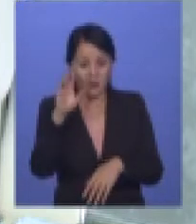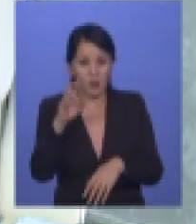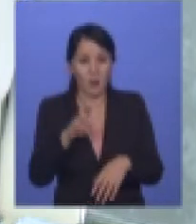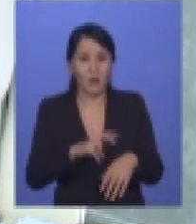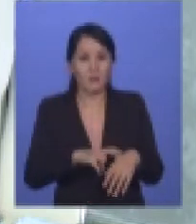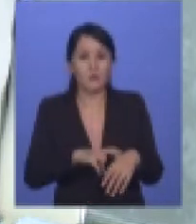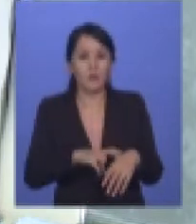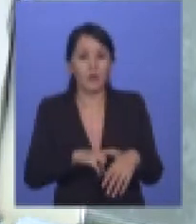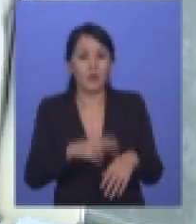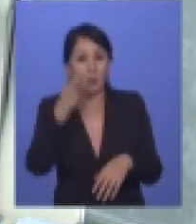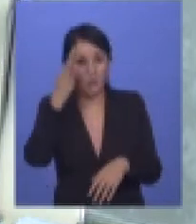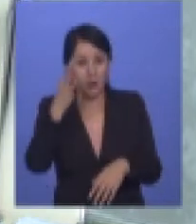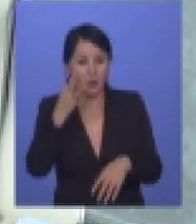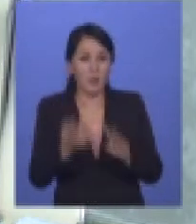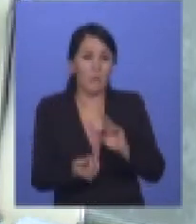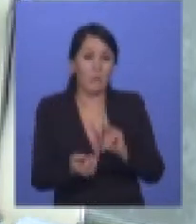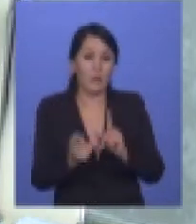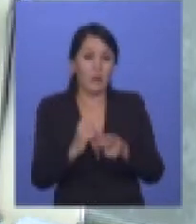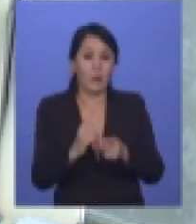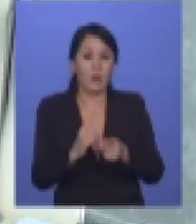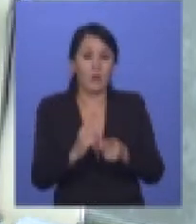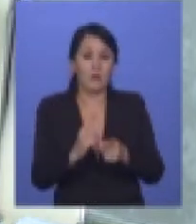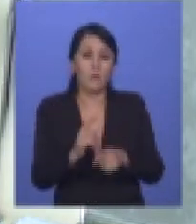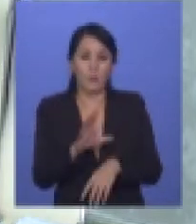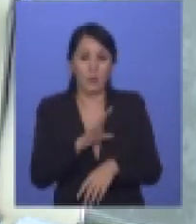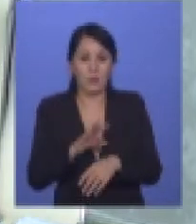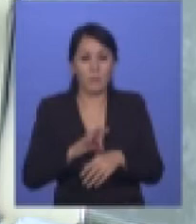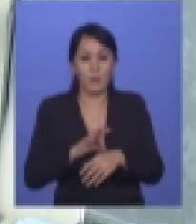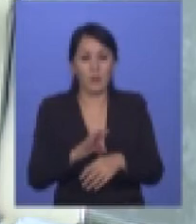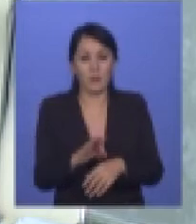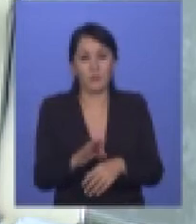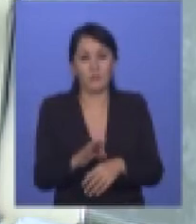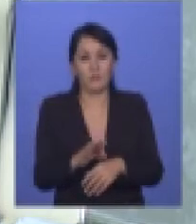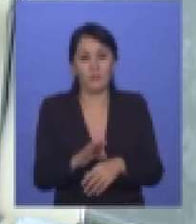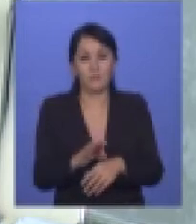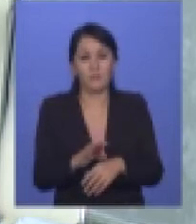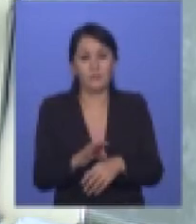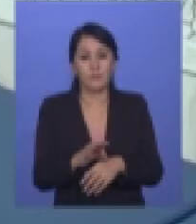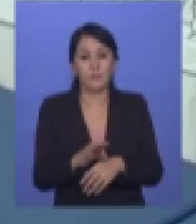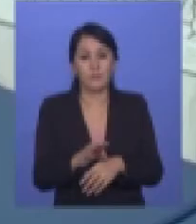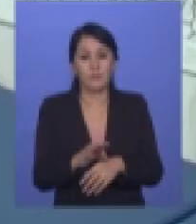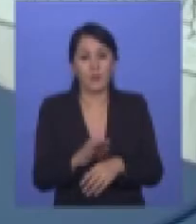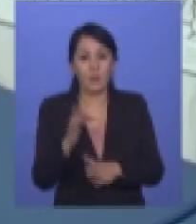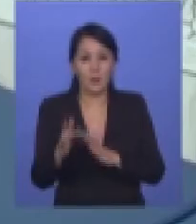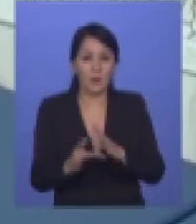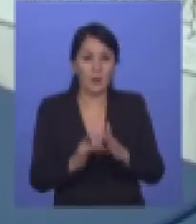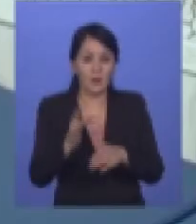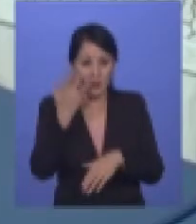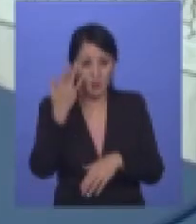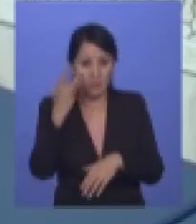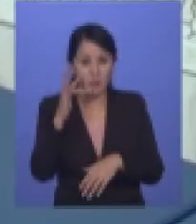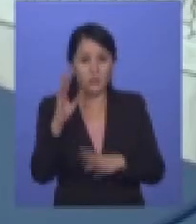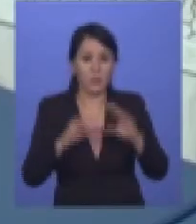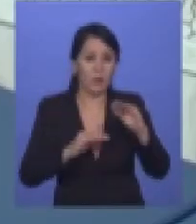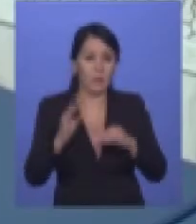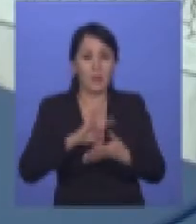дәрігерлерімен біліктілігін арттырып отырады. Мамандарымыз жыл сайын басқа елдің дәрігерлерімен біліктілігін арттырып отырады. Орталық американдық